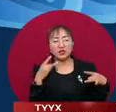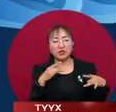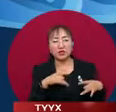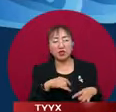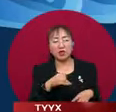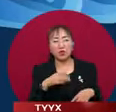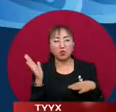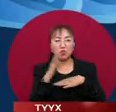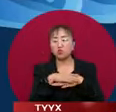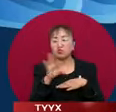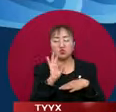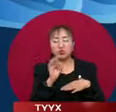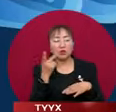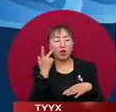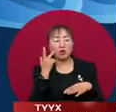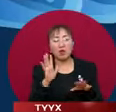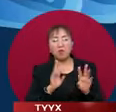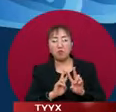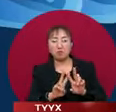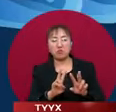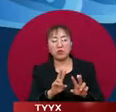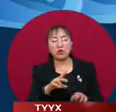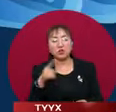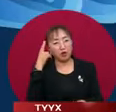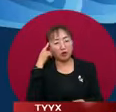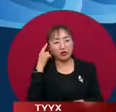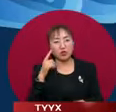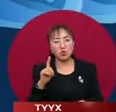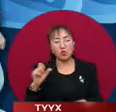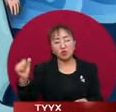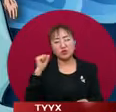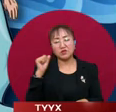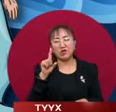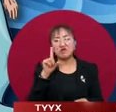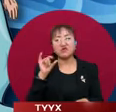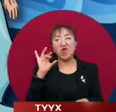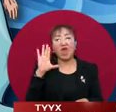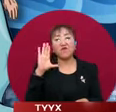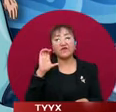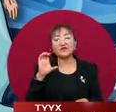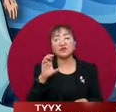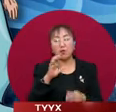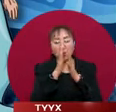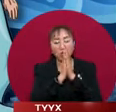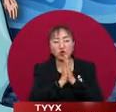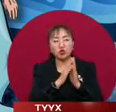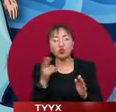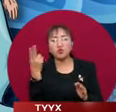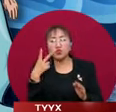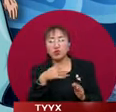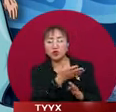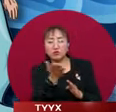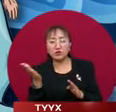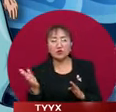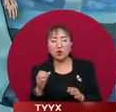дууны тэнгэр бурхтын хаан Зевс нь ертөнцийн дээрх их хүч чадлаа бусад бурхтаа хуваан өгчээ. Өөрийн дүү болох Посейдон